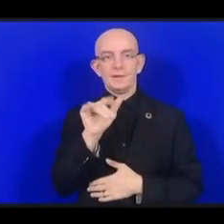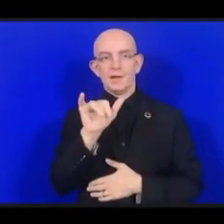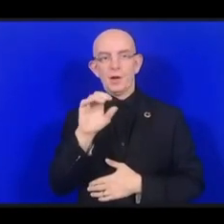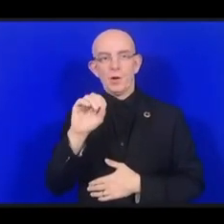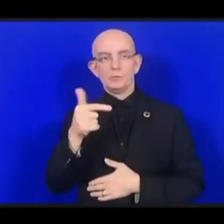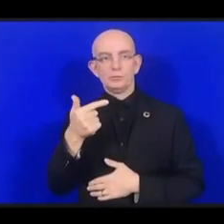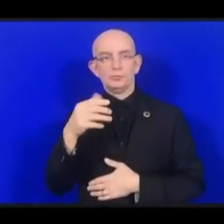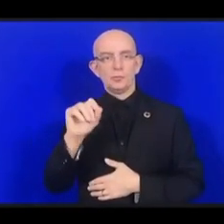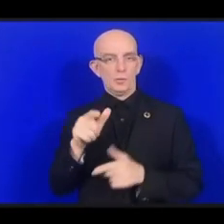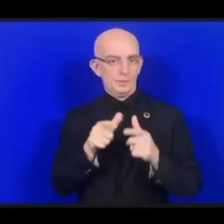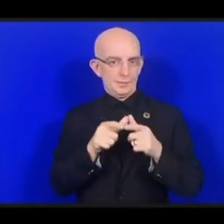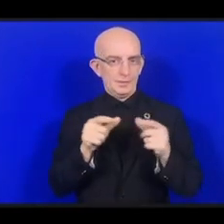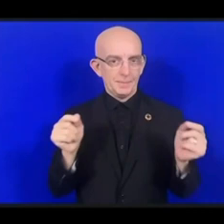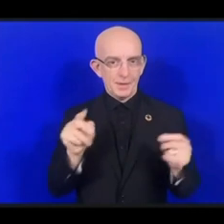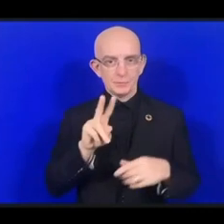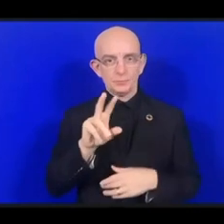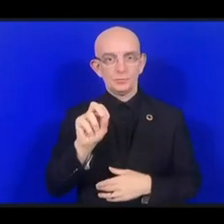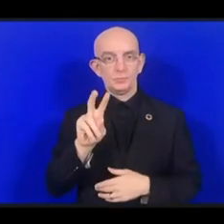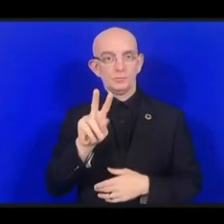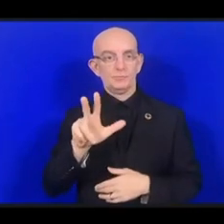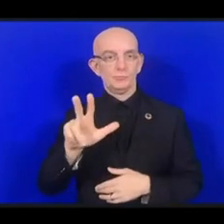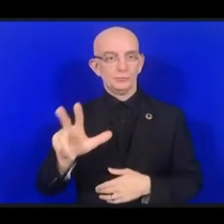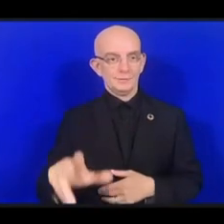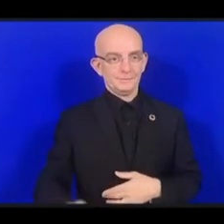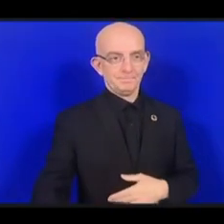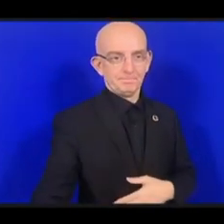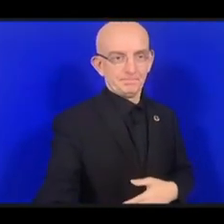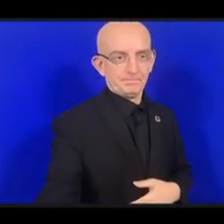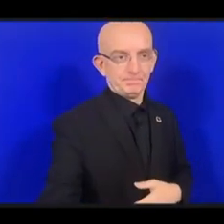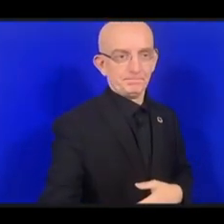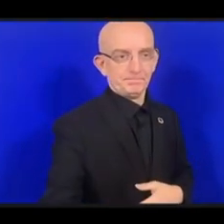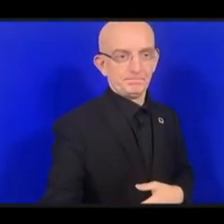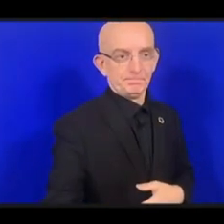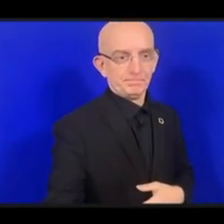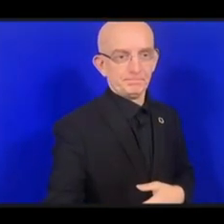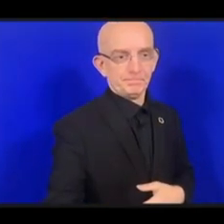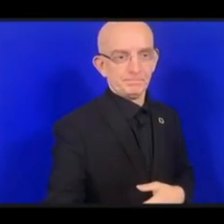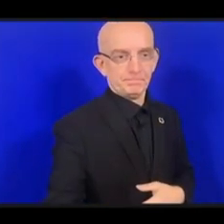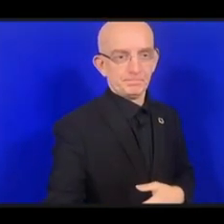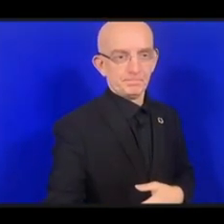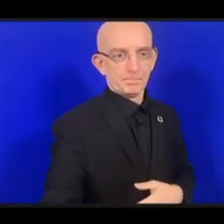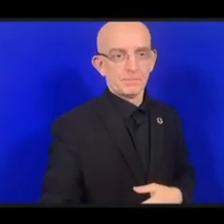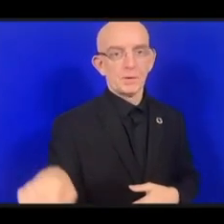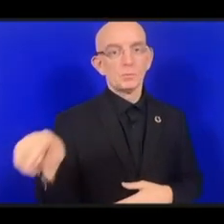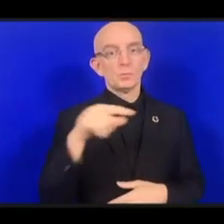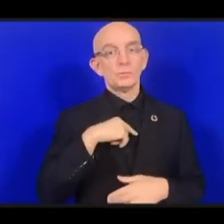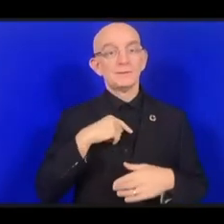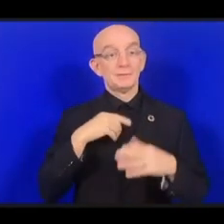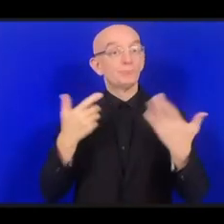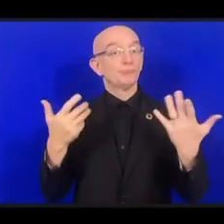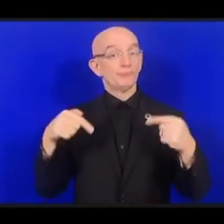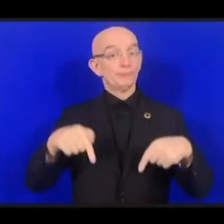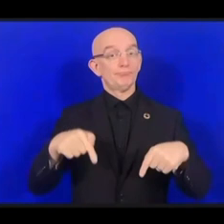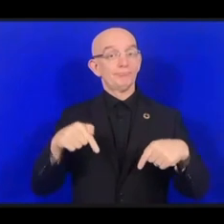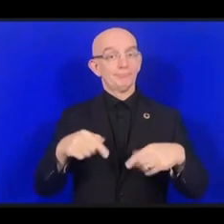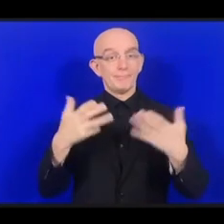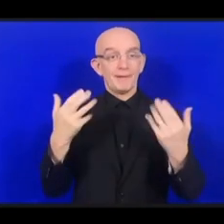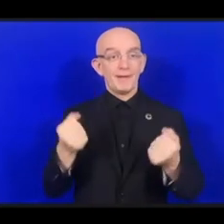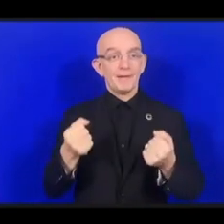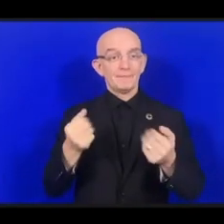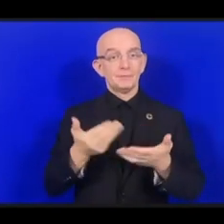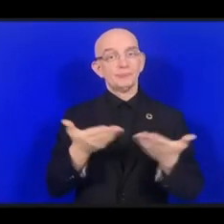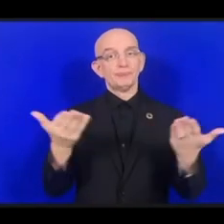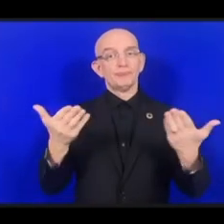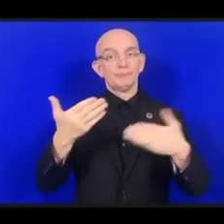بالخط الكانجي ومحاضره يلقيها موري سيهان وهو رئيس كهنه معبد كيو ميسو احد